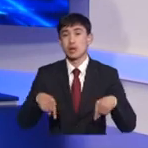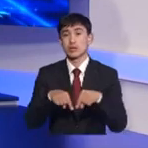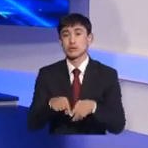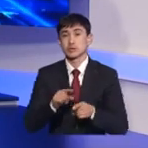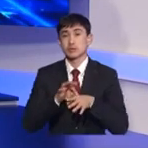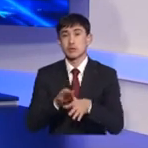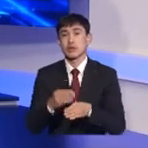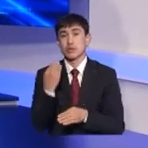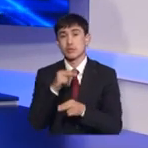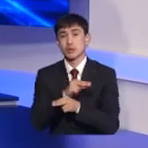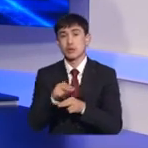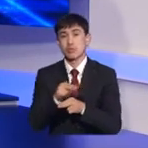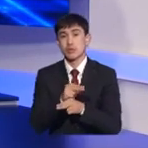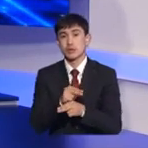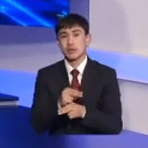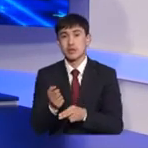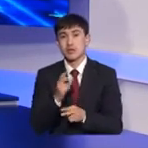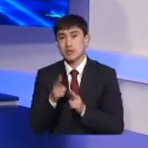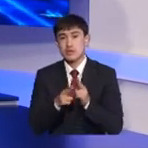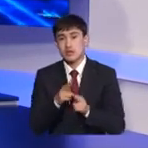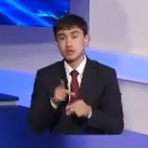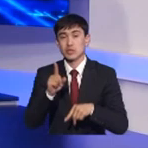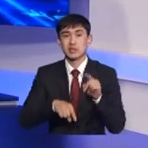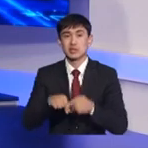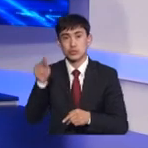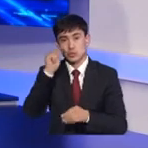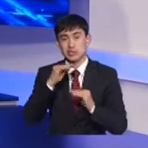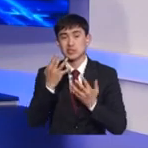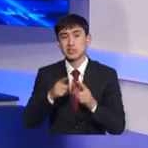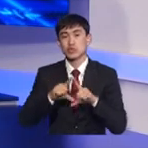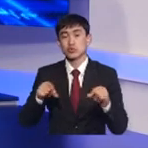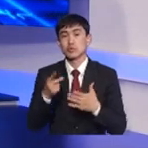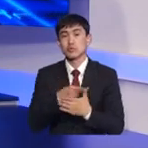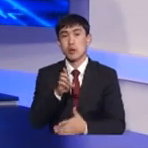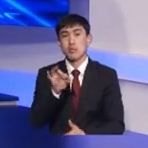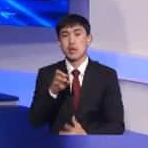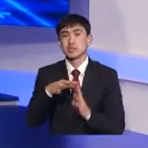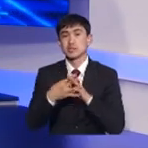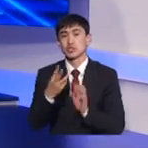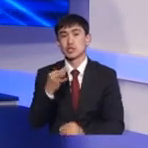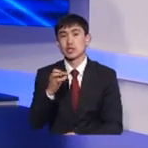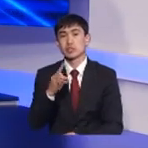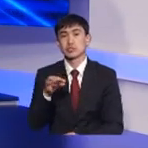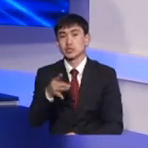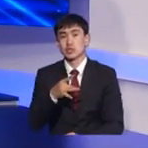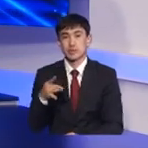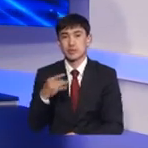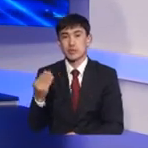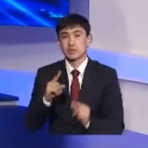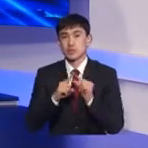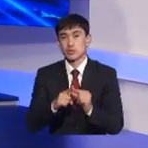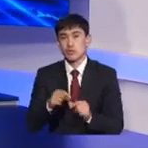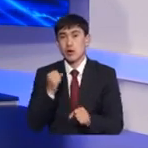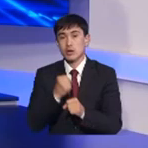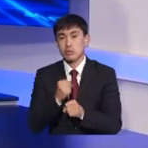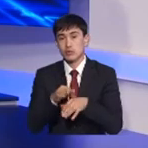Организацией проведения капитального ремонта недовольны родители учащихся средней школы имени Абая села Шелек Имбекшиказахского района. С